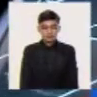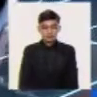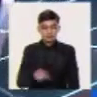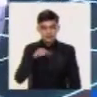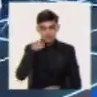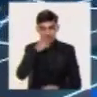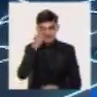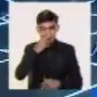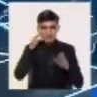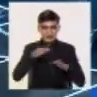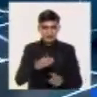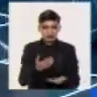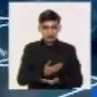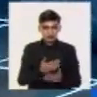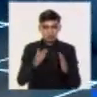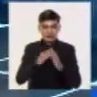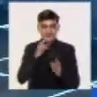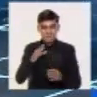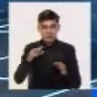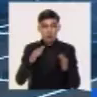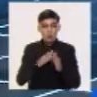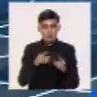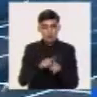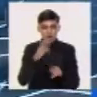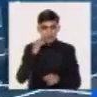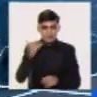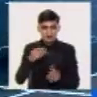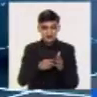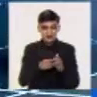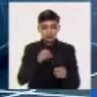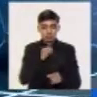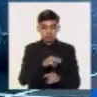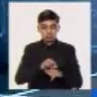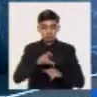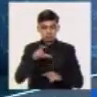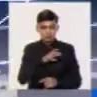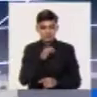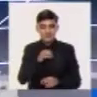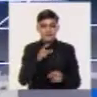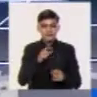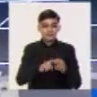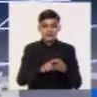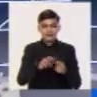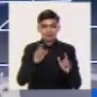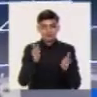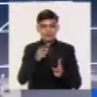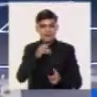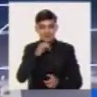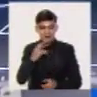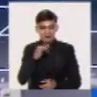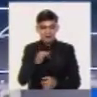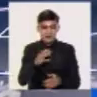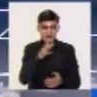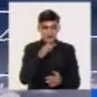Биыл Нұрсұлтандағы тұрғын үйлердің құны Алматыдағы бағадан да асып түсті. Бұған карантиннің кесірінен құрылыс компанияларының үйлерді